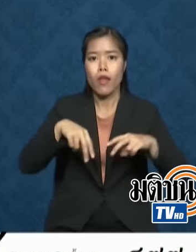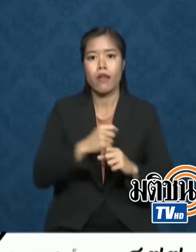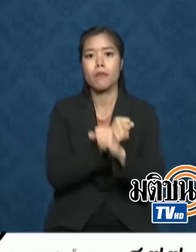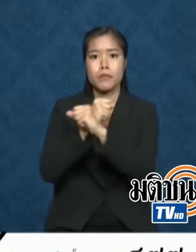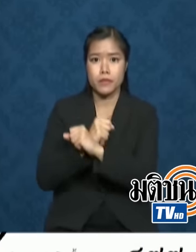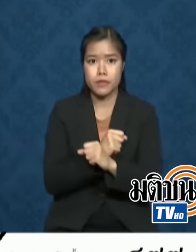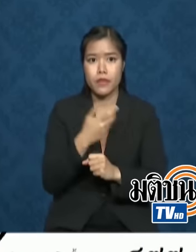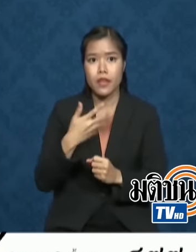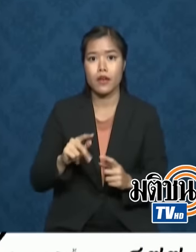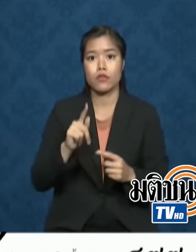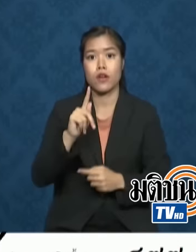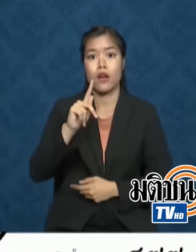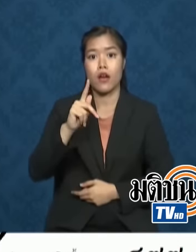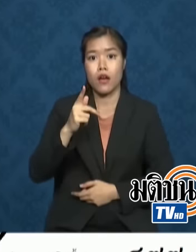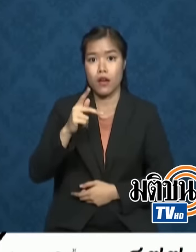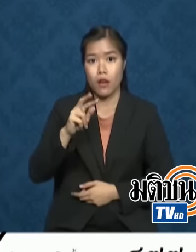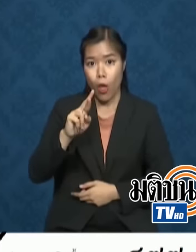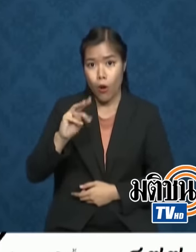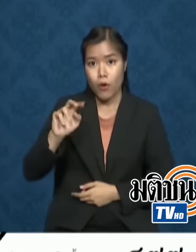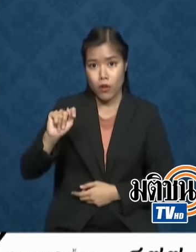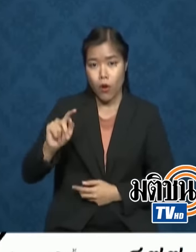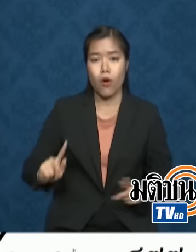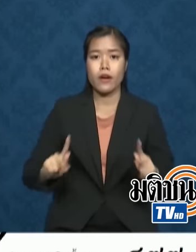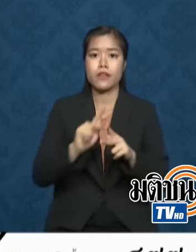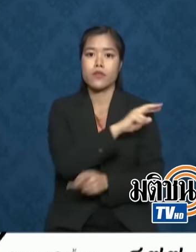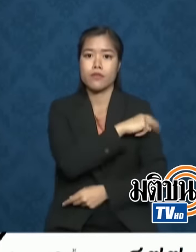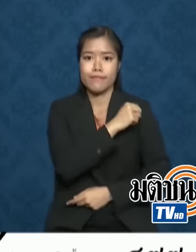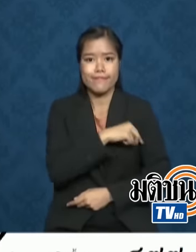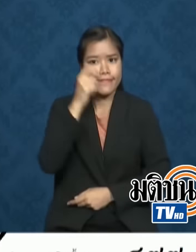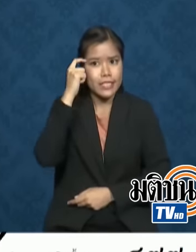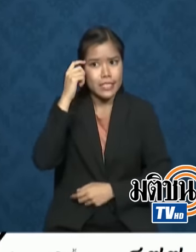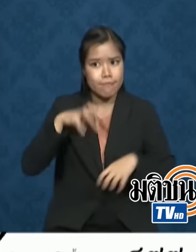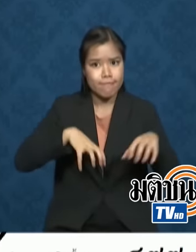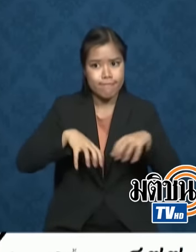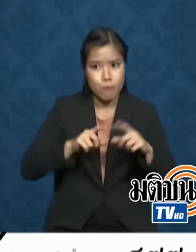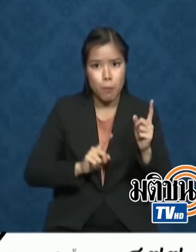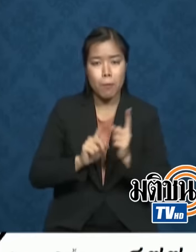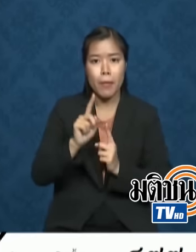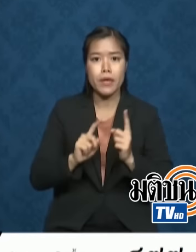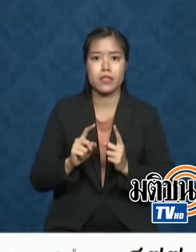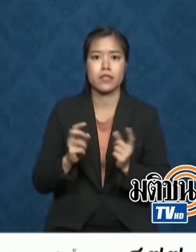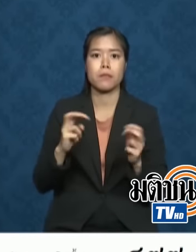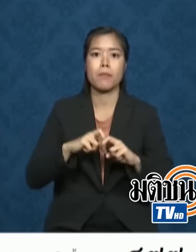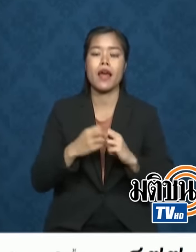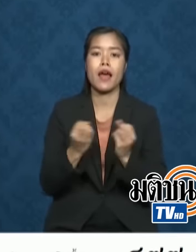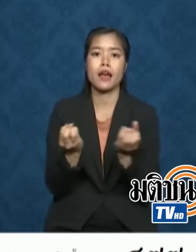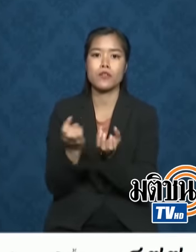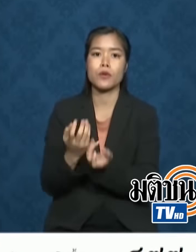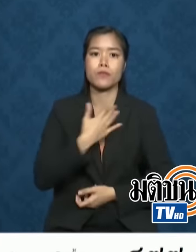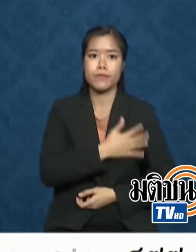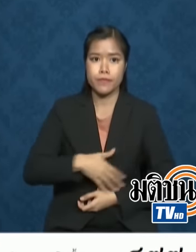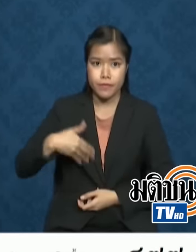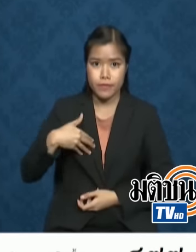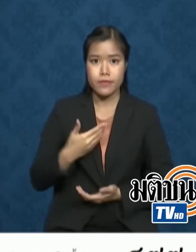งสาธารณสุขจัดทำเรื่องการประเมินผลกระทบทางสุขภาพของประชาชนเราเห็นงบประมาณก็แค่ 2.8 ล้านก้อนเมื่อกี้แค่นั้นแหละ